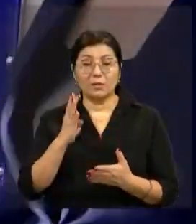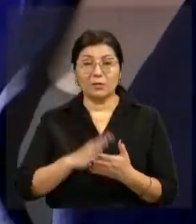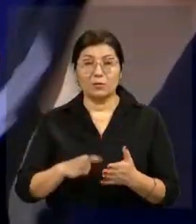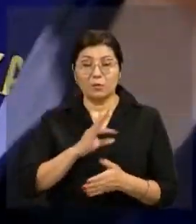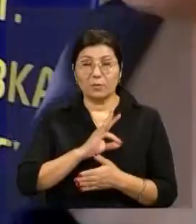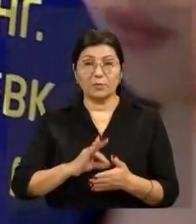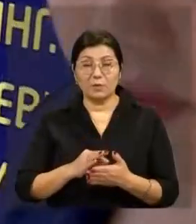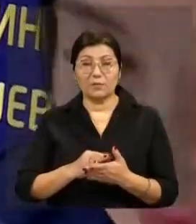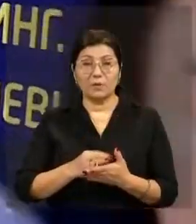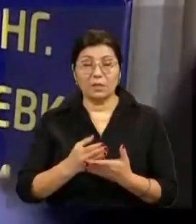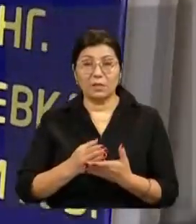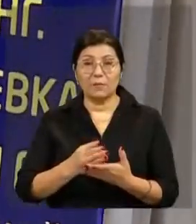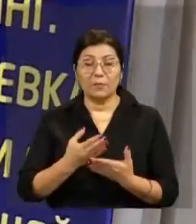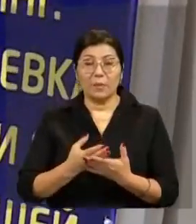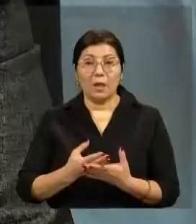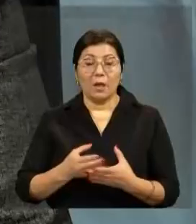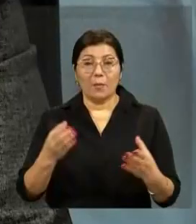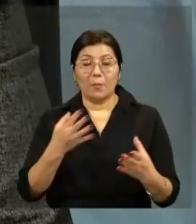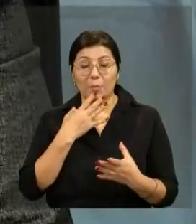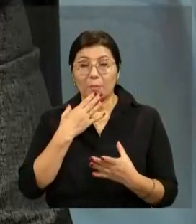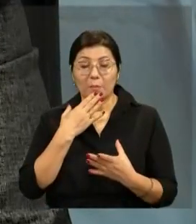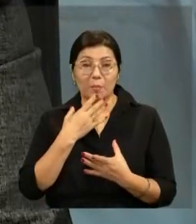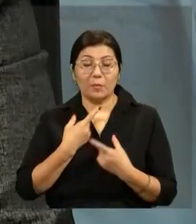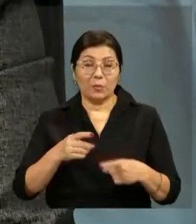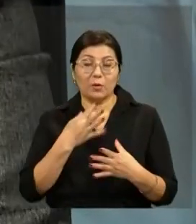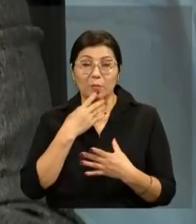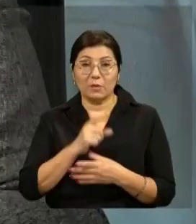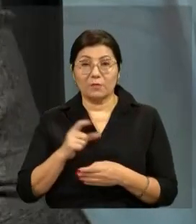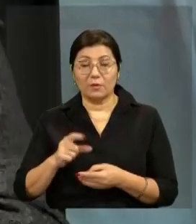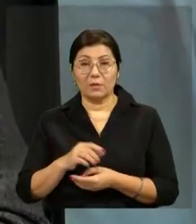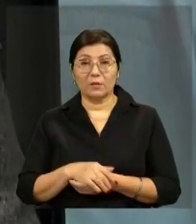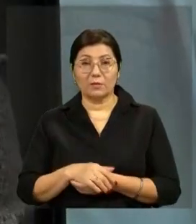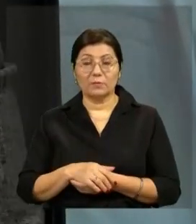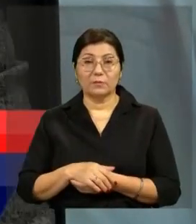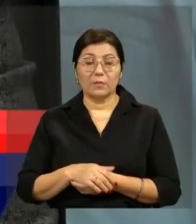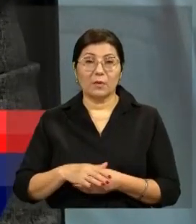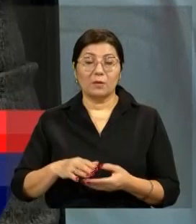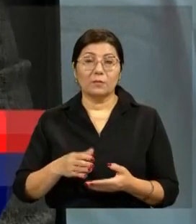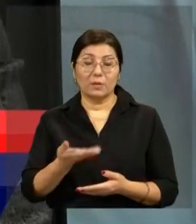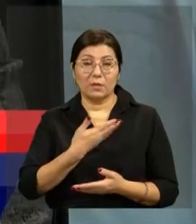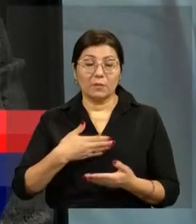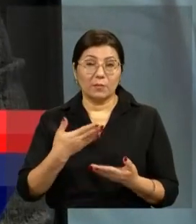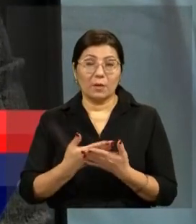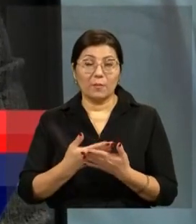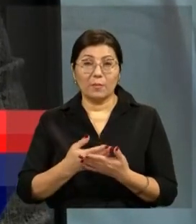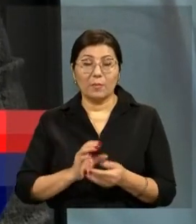слушателей – представители некоренных этносов. Целые организации, да, направляют на письмо и просят, чтобы